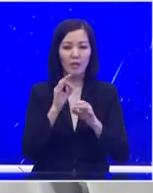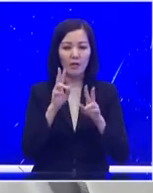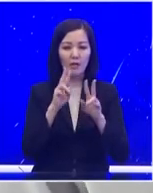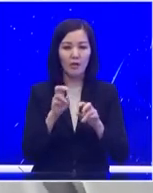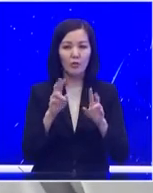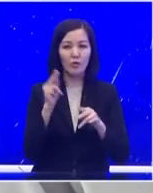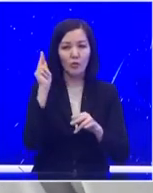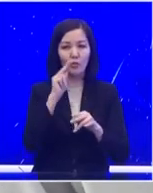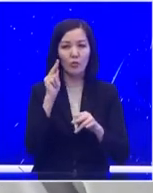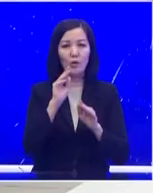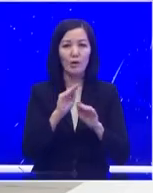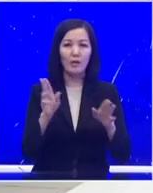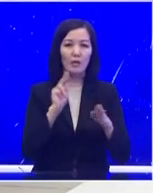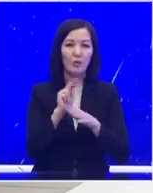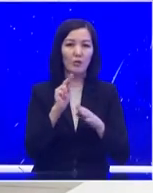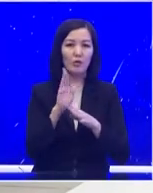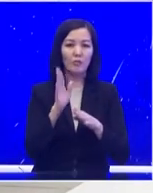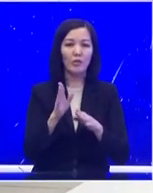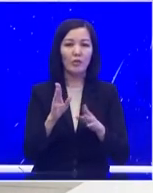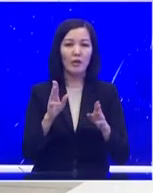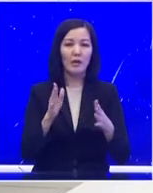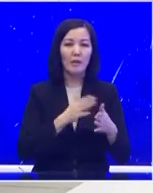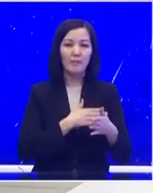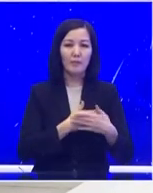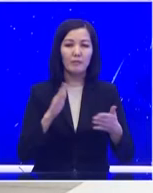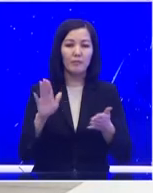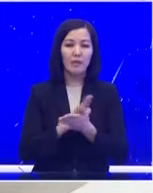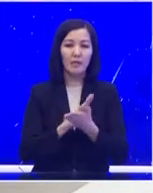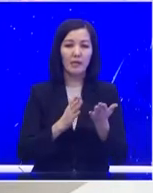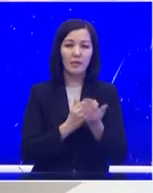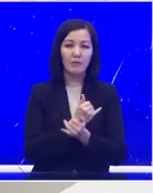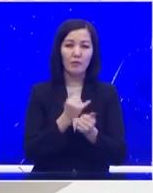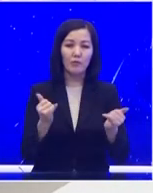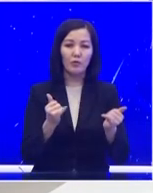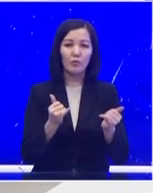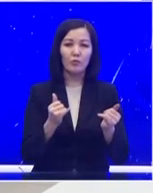үйренгендерін оқушылармен бөліспек. Волонтерлік дегеніміз ол жаңағы тек қана